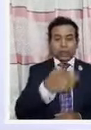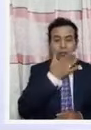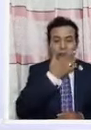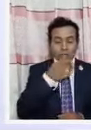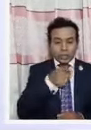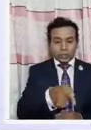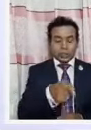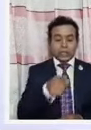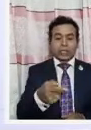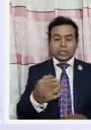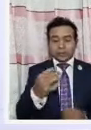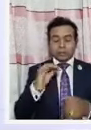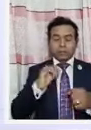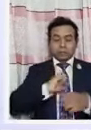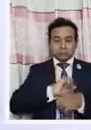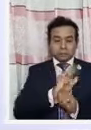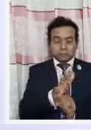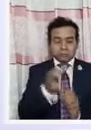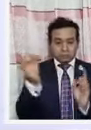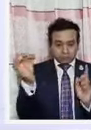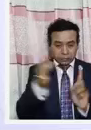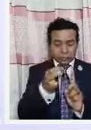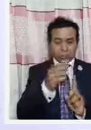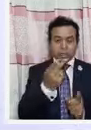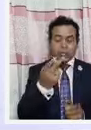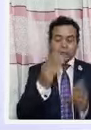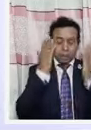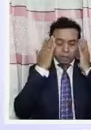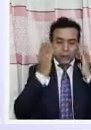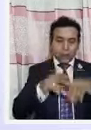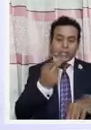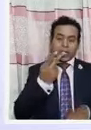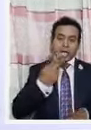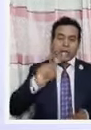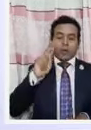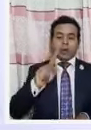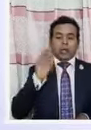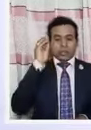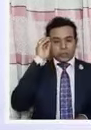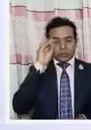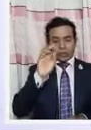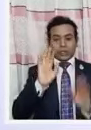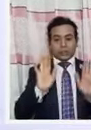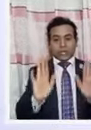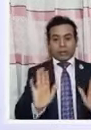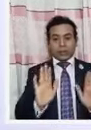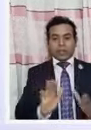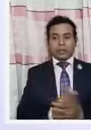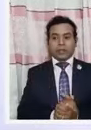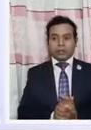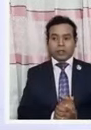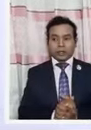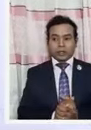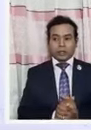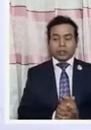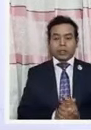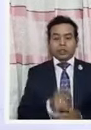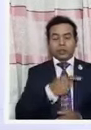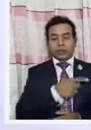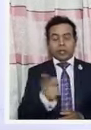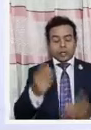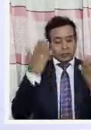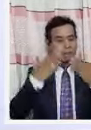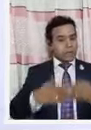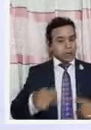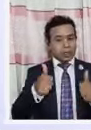বা ফুসফুসের অসুখে ভুগছেন তাদের ক্ষেত্রে করোনা ভাইরাসে আক্রান্ত হলে ঝুঁকি বেশি কাজেই আমরা ঝুঁকি এড়িয়ে চলি সবগুলো